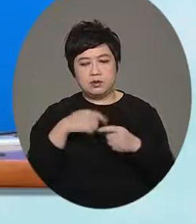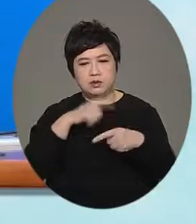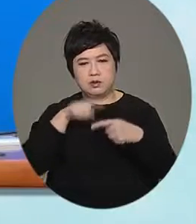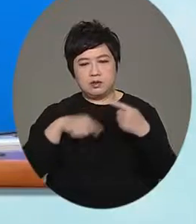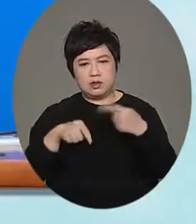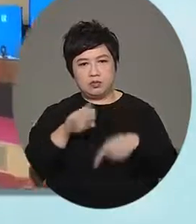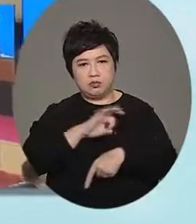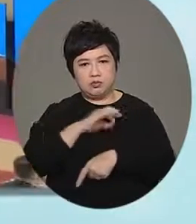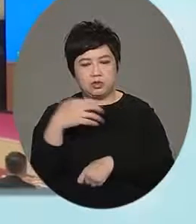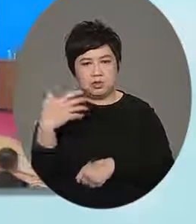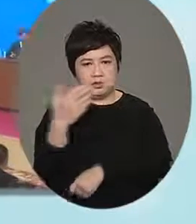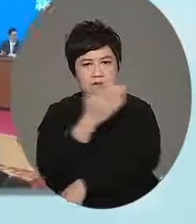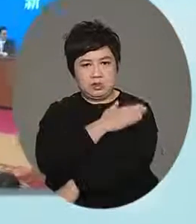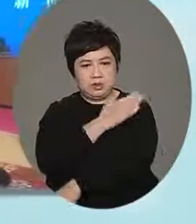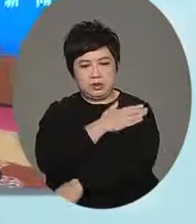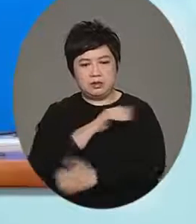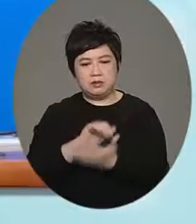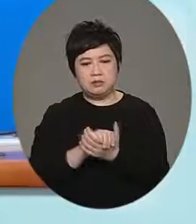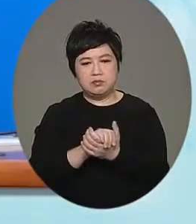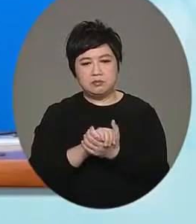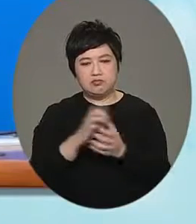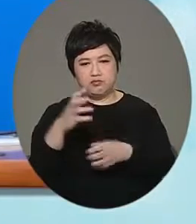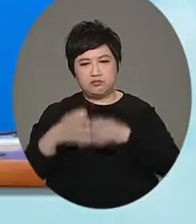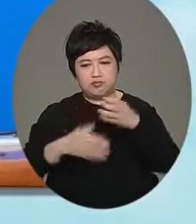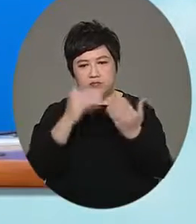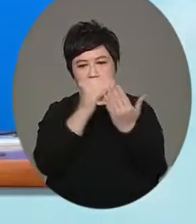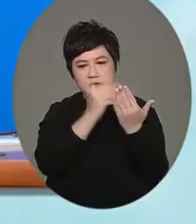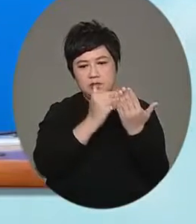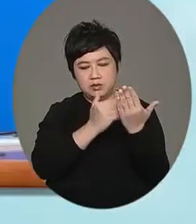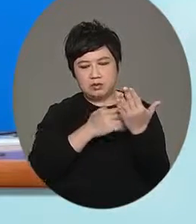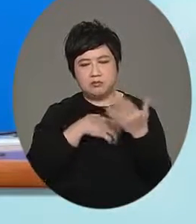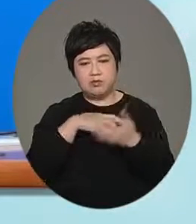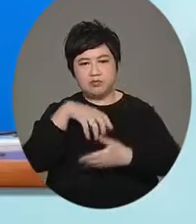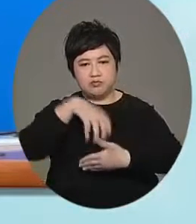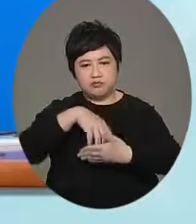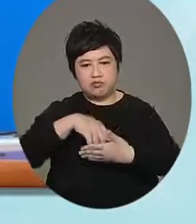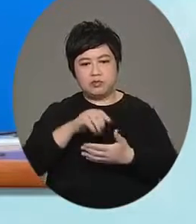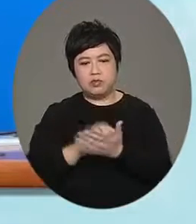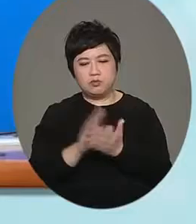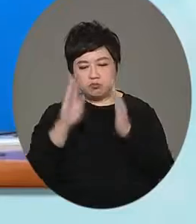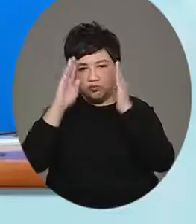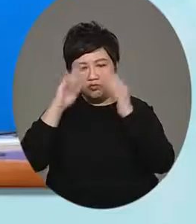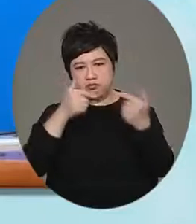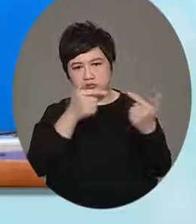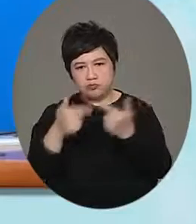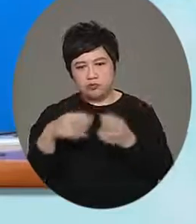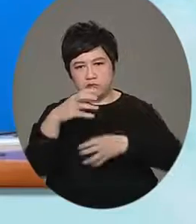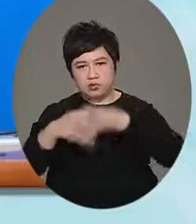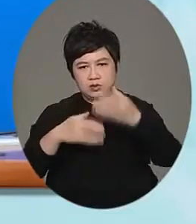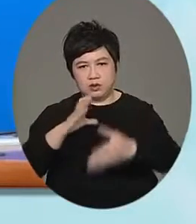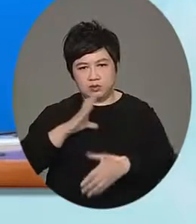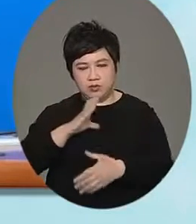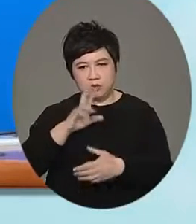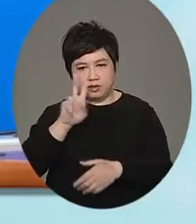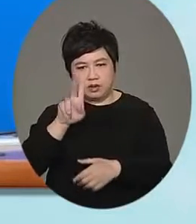會的責任。關於這項議程的具體內容，請你關注後續會議的情